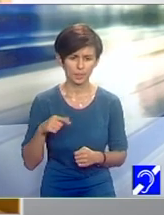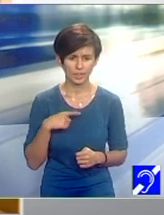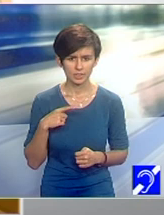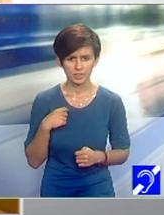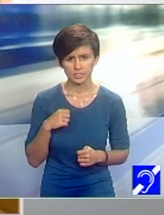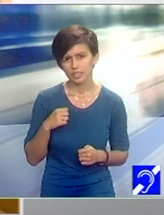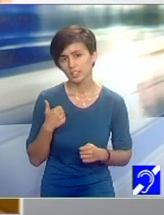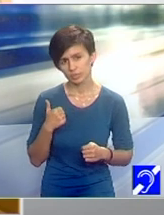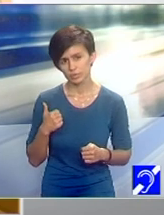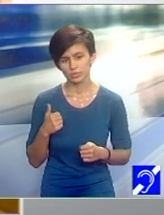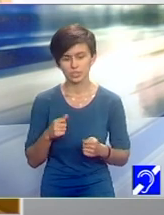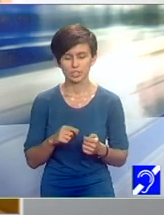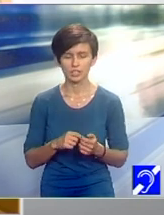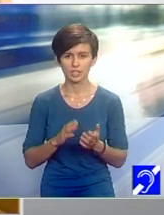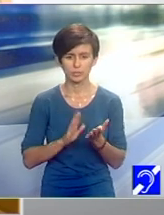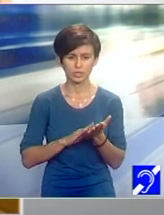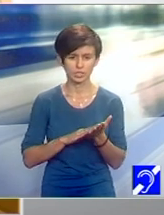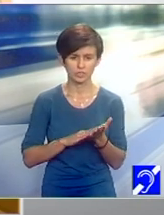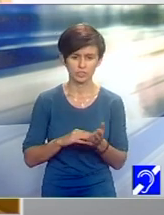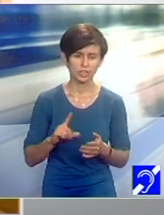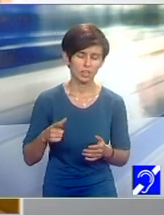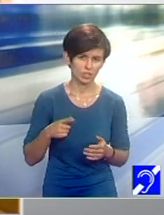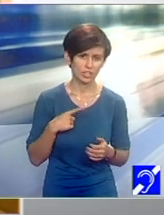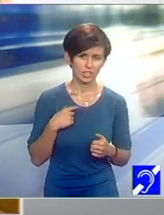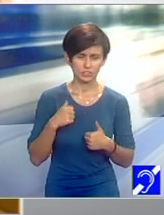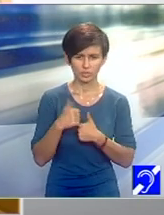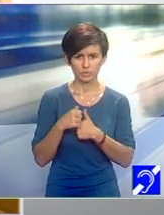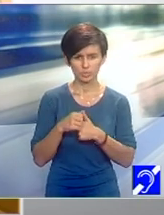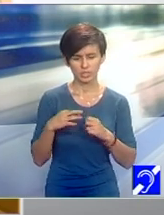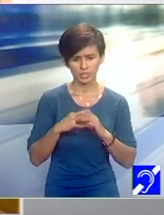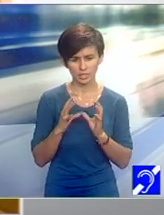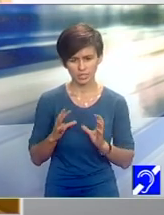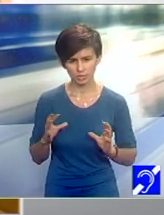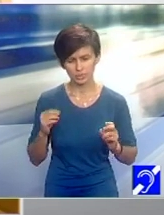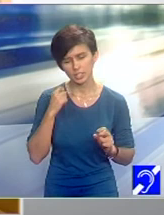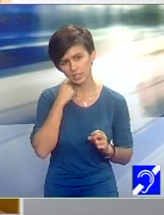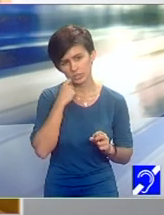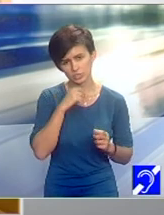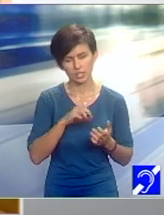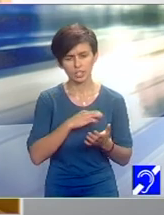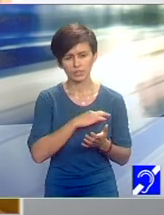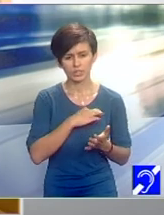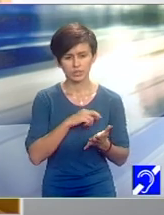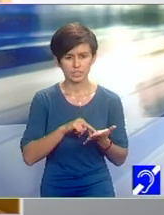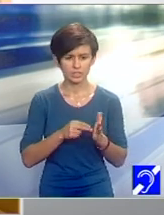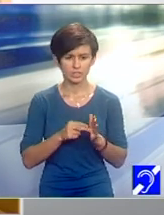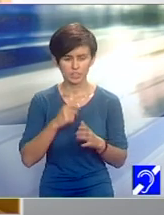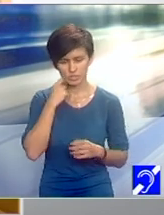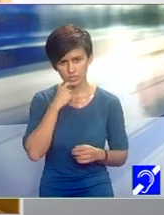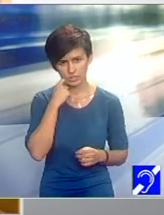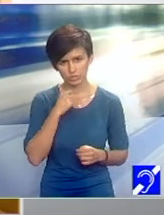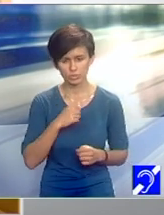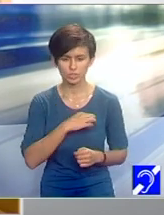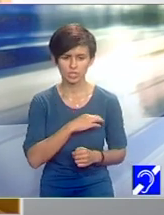prieten al României, în primul rând, al Clujului, al Universității Tehnice din Cluj-Napoca și